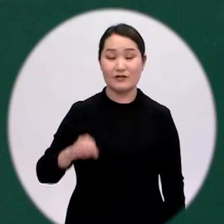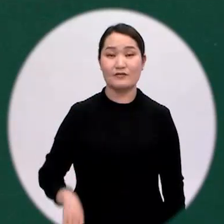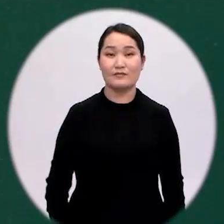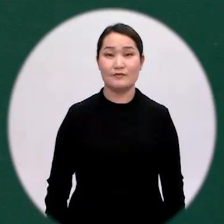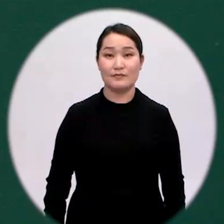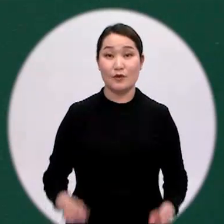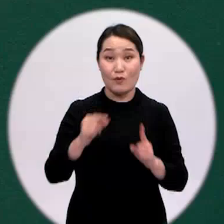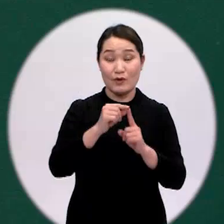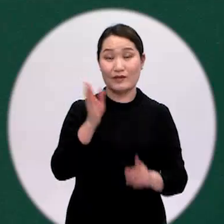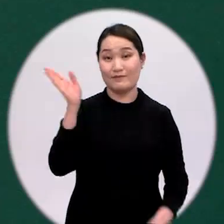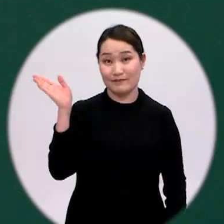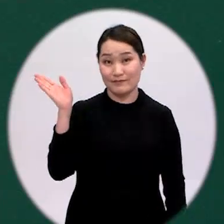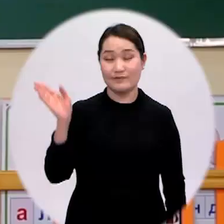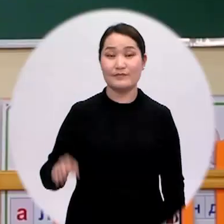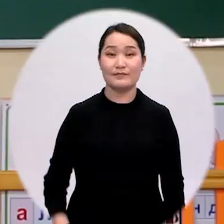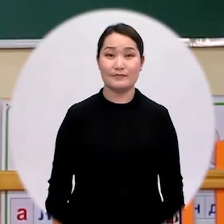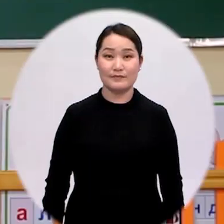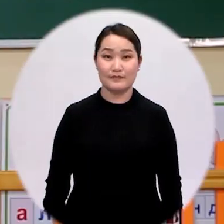нь байрлуулъя.